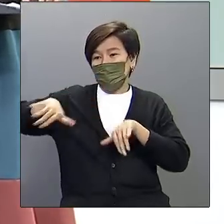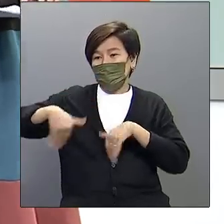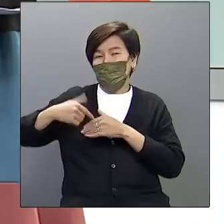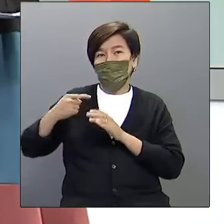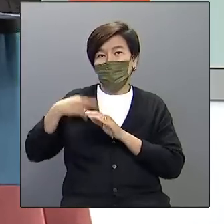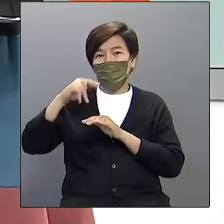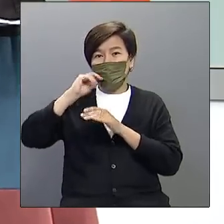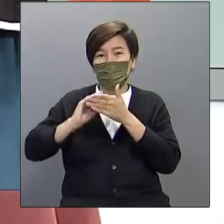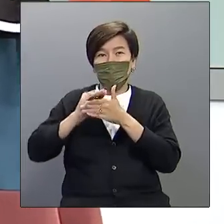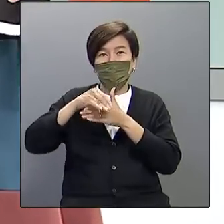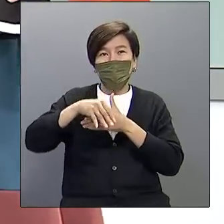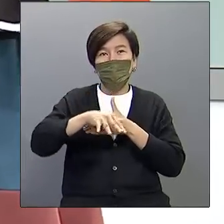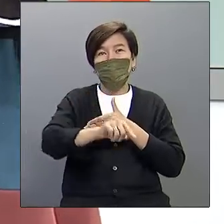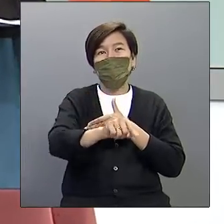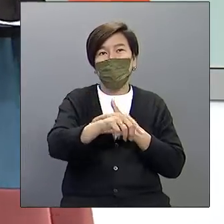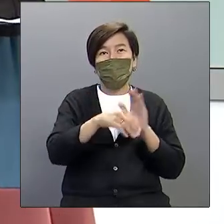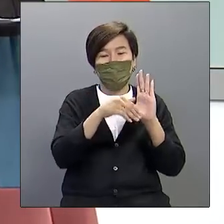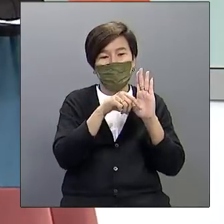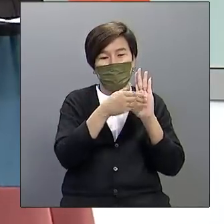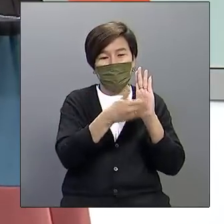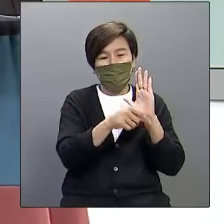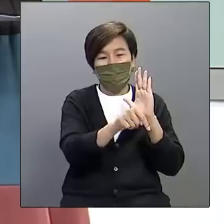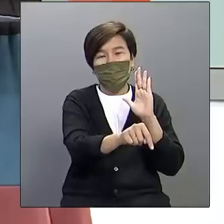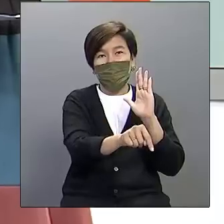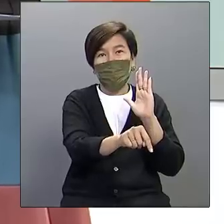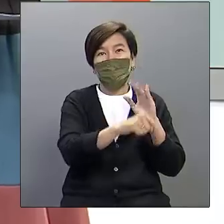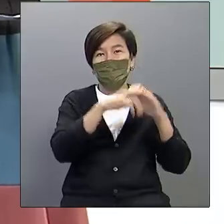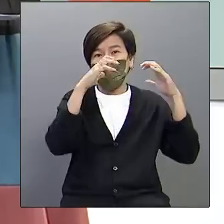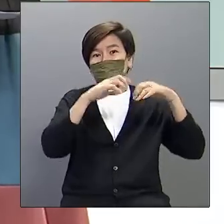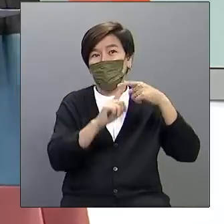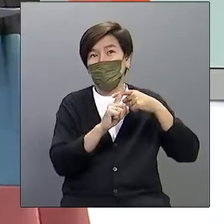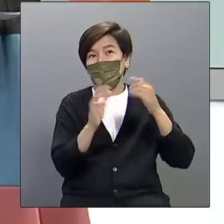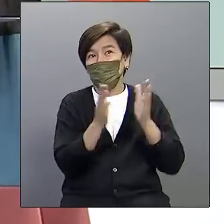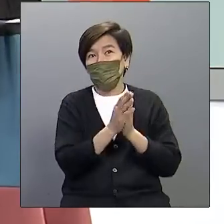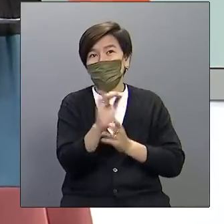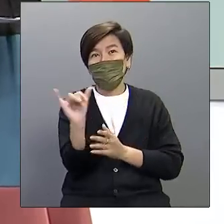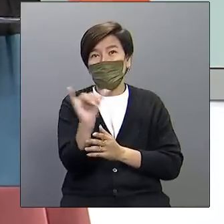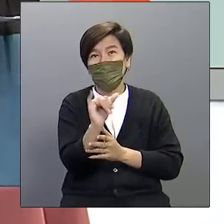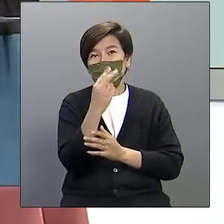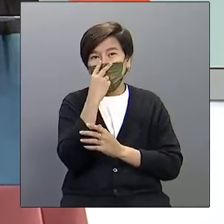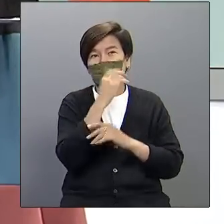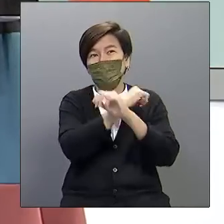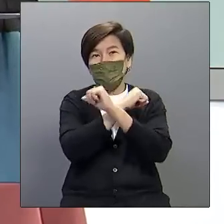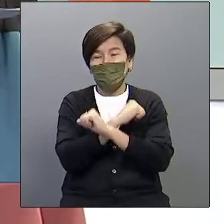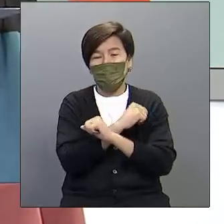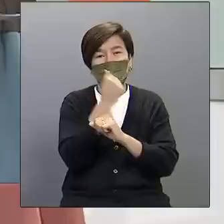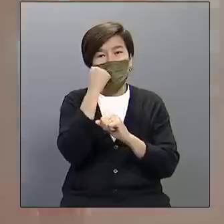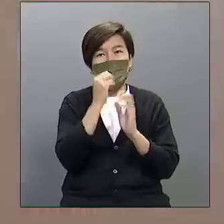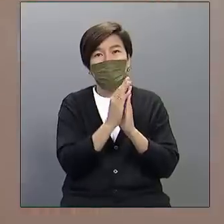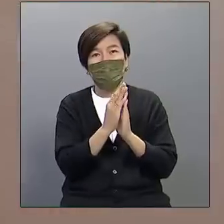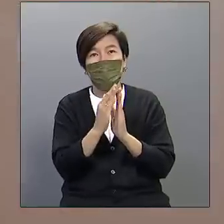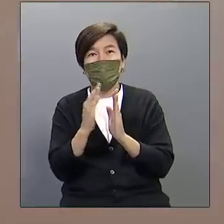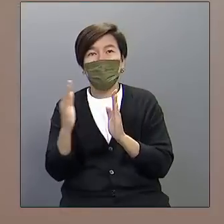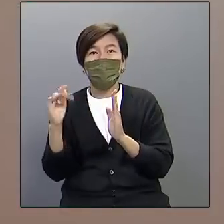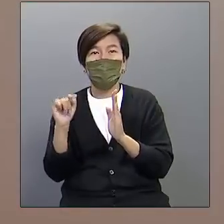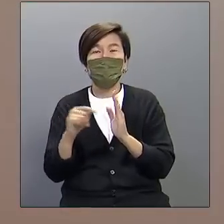ไหลมารวมกันที่พ้นที่ตอนล่างนะคะเรายัไม่นบรมกับฝนในพ้นที่ซึงอาตองรับมือต่อเนื่องไปอีกนะคะหลงจาก